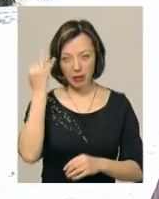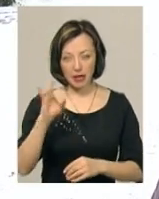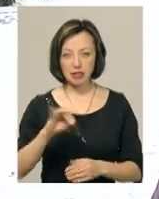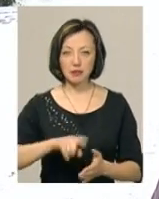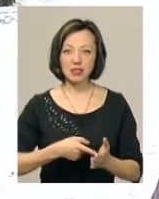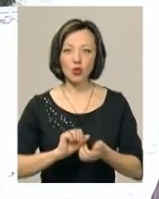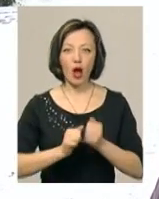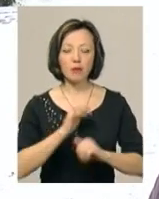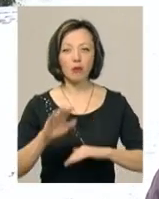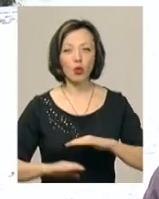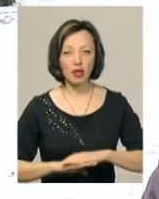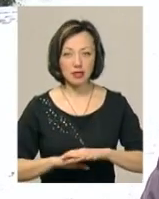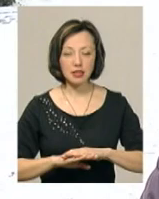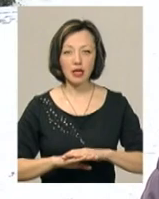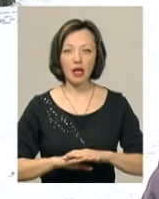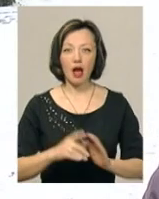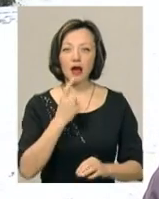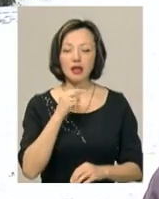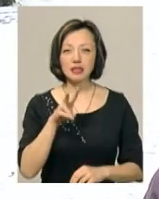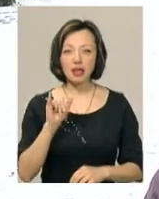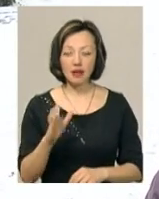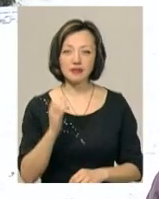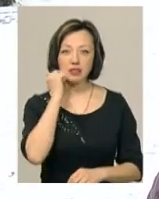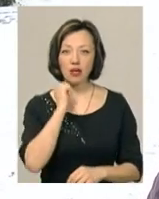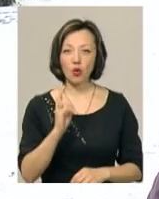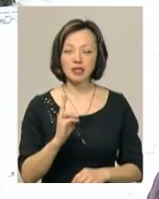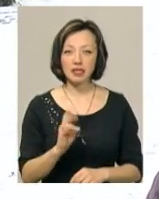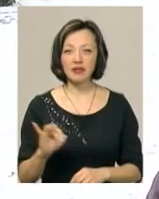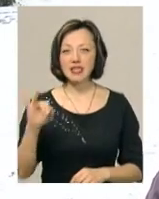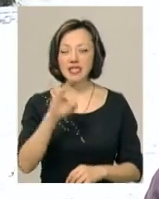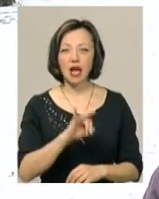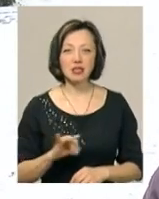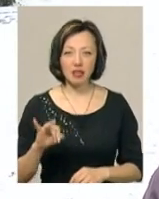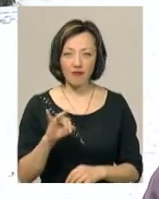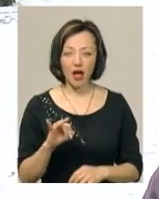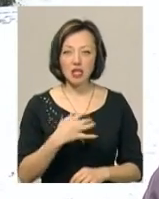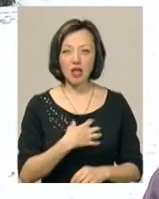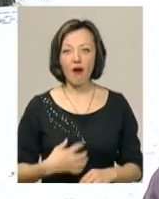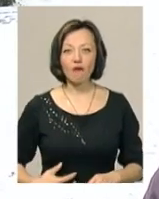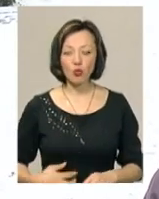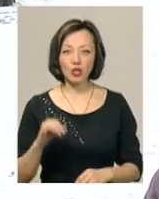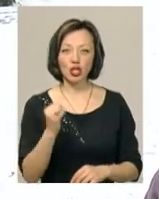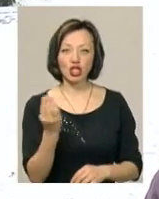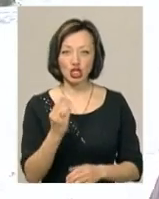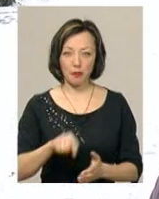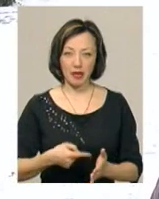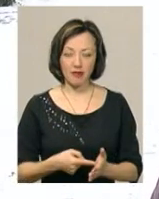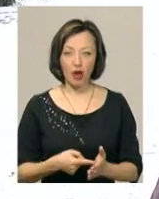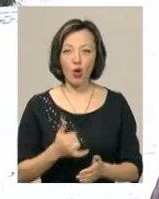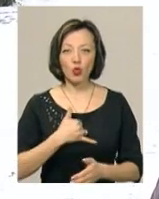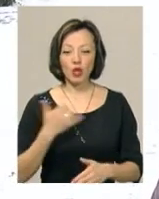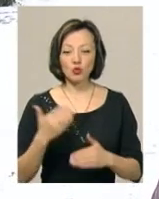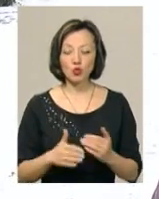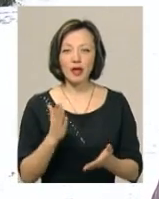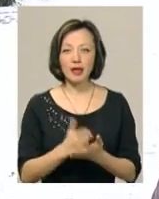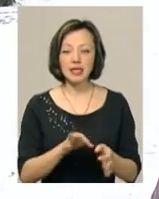місто Кам'янець-Подільський, Красилів, Старокостянтинів, Ізяслав, Славута та Шепетівка. В нас вже є